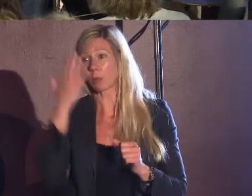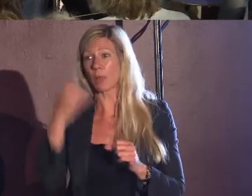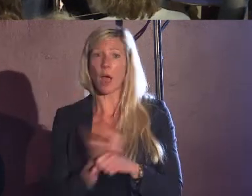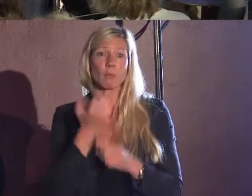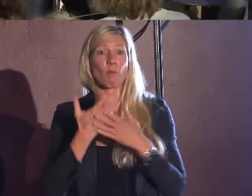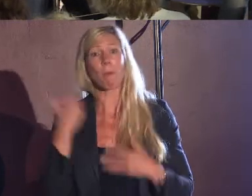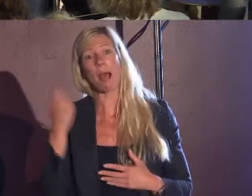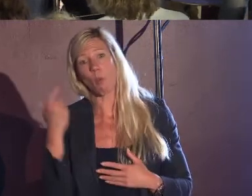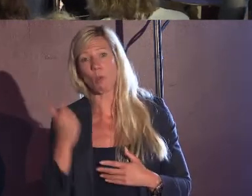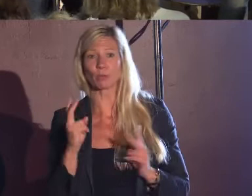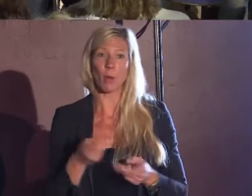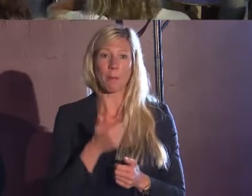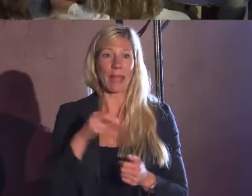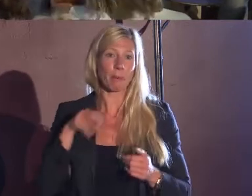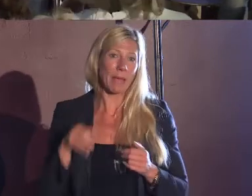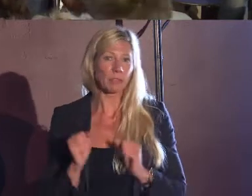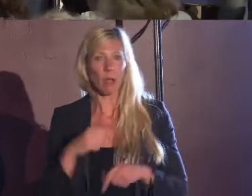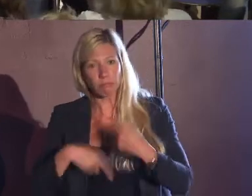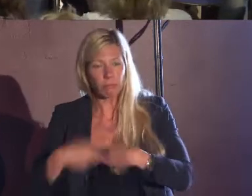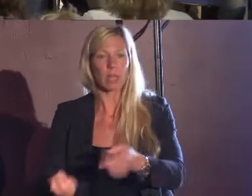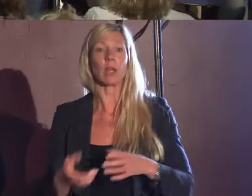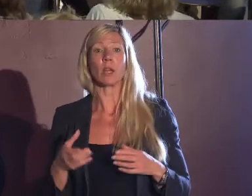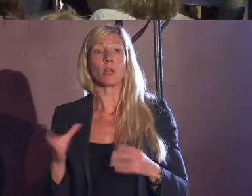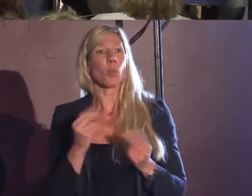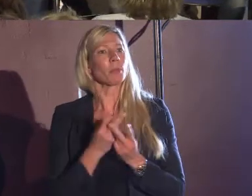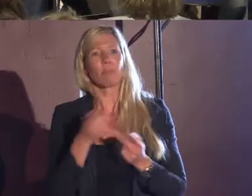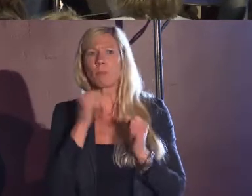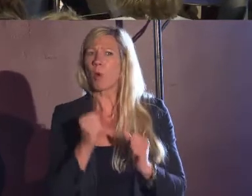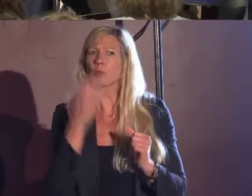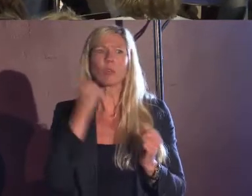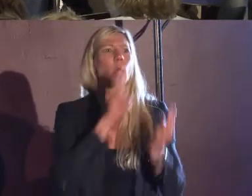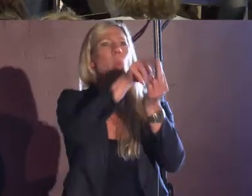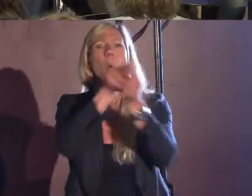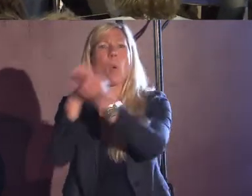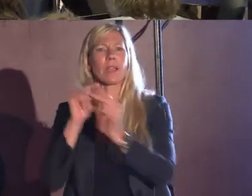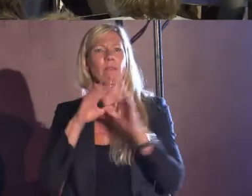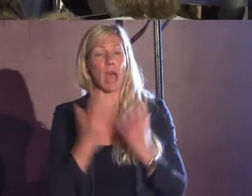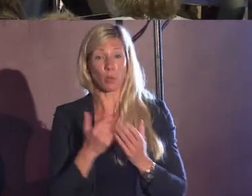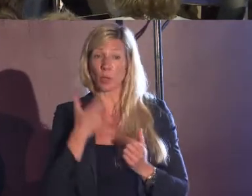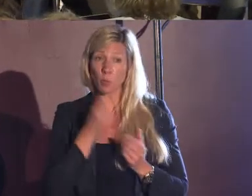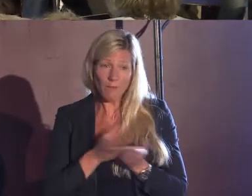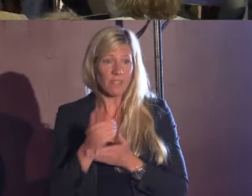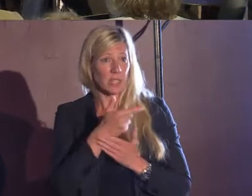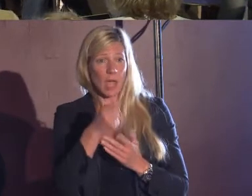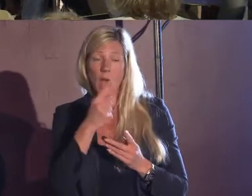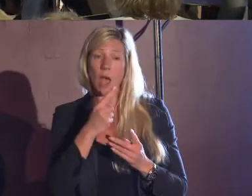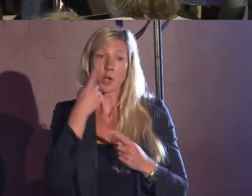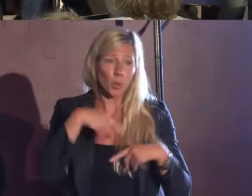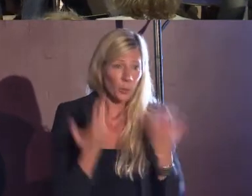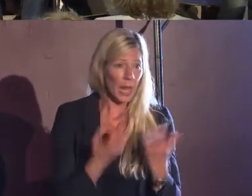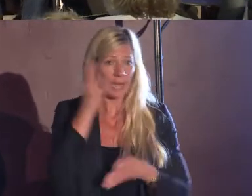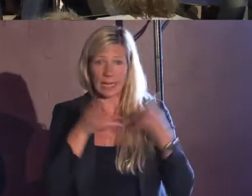gå runt och så vidare. Så vi måste ju på något sätt nå ut i världen, och det tror jag att man gör genom kulturella kreativa